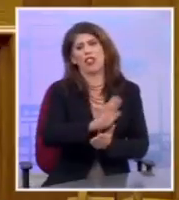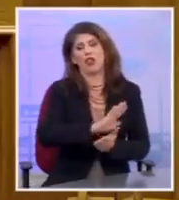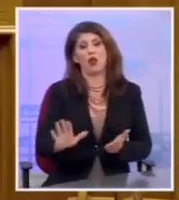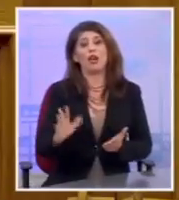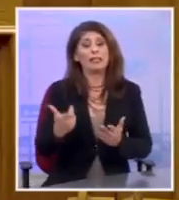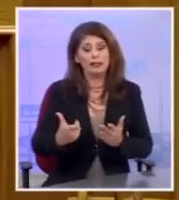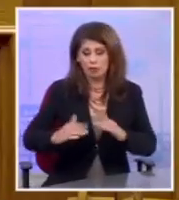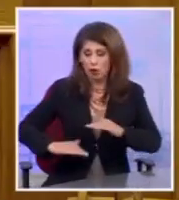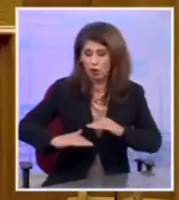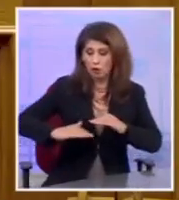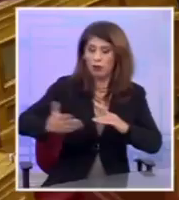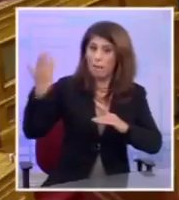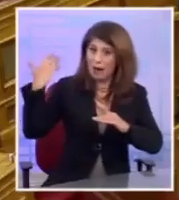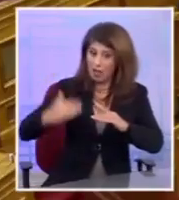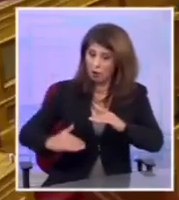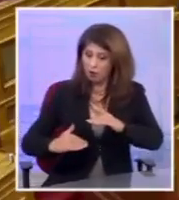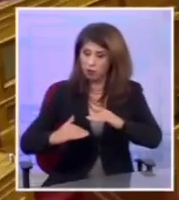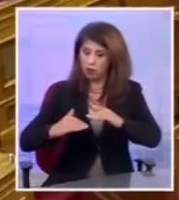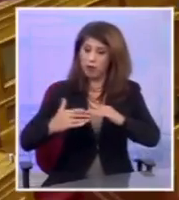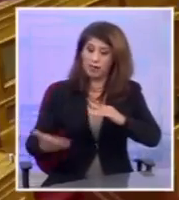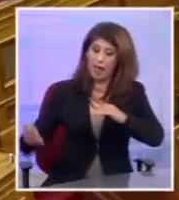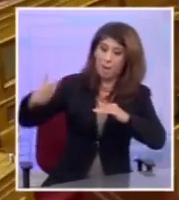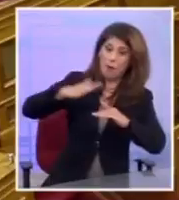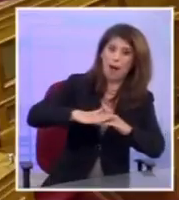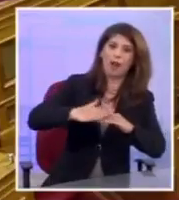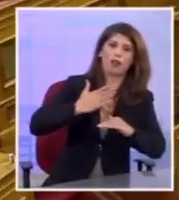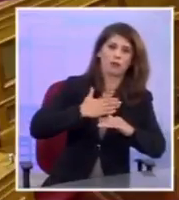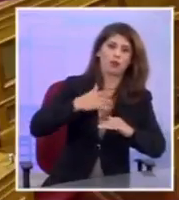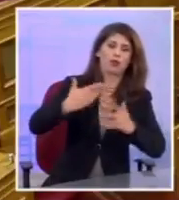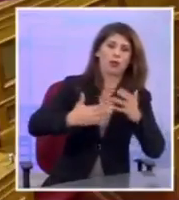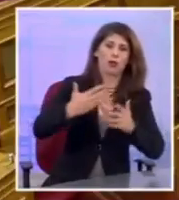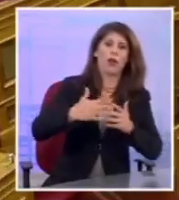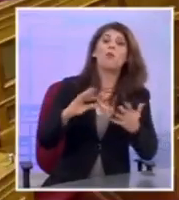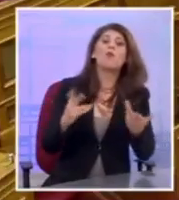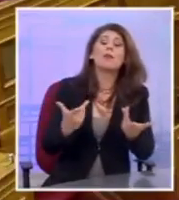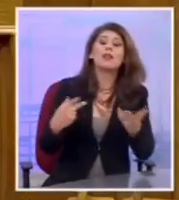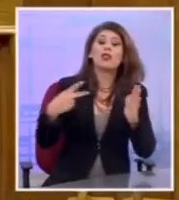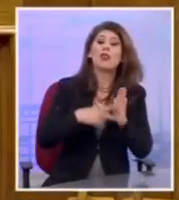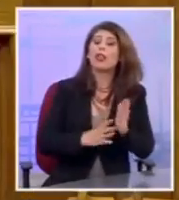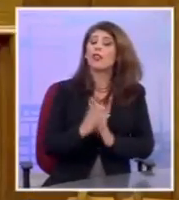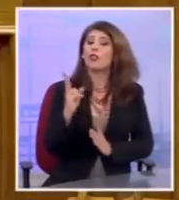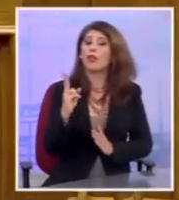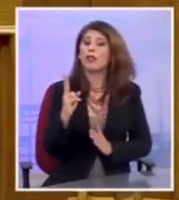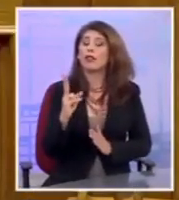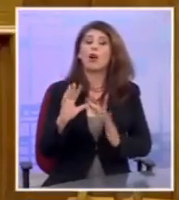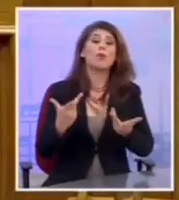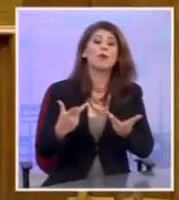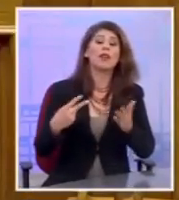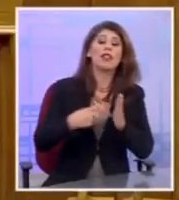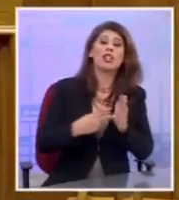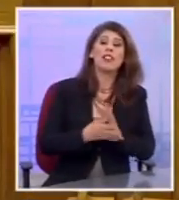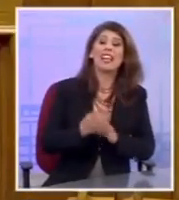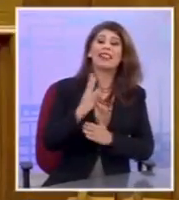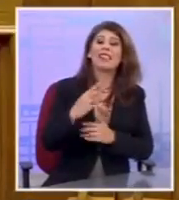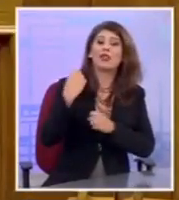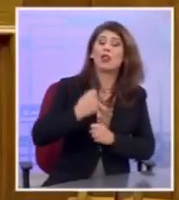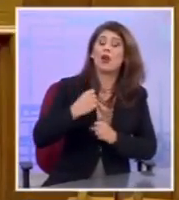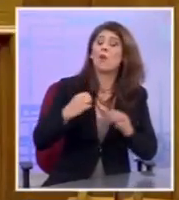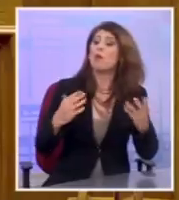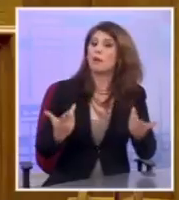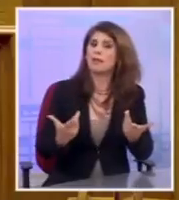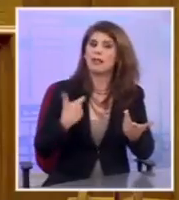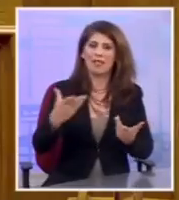συσσωρεύεται πάνω? Πού ήμασταν το 2012? Επειδή το 2014 το Γενάρη και επειδή